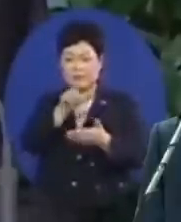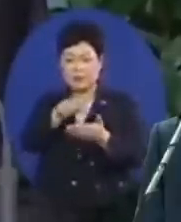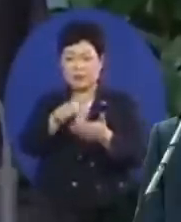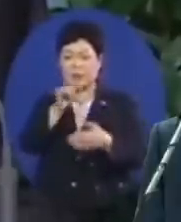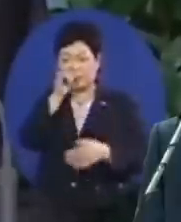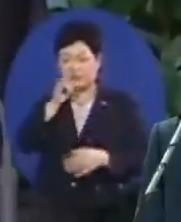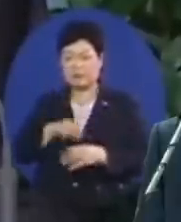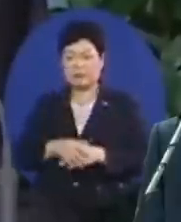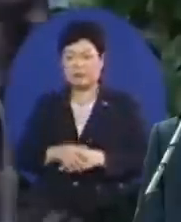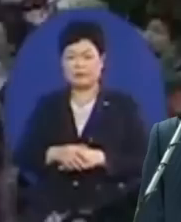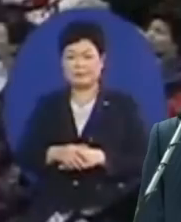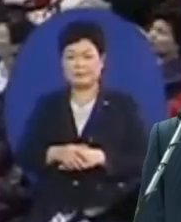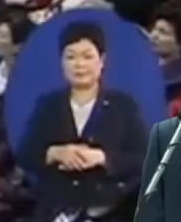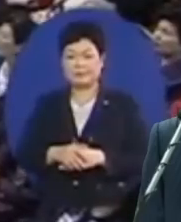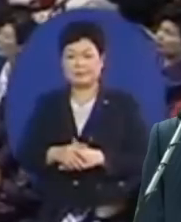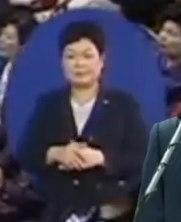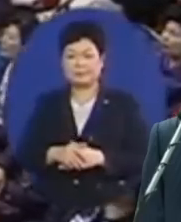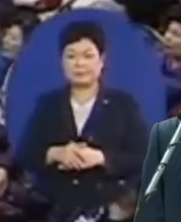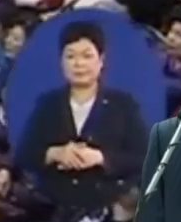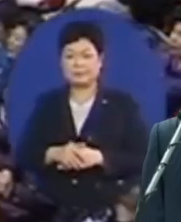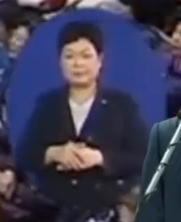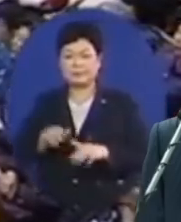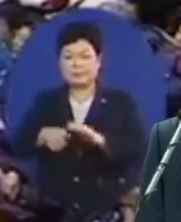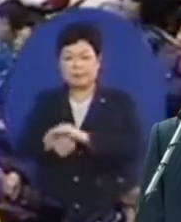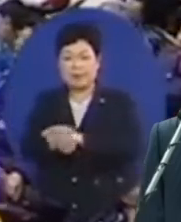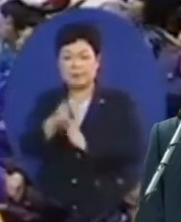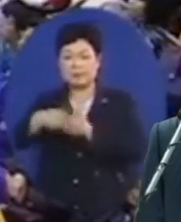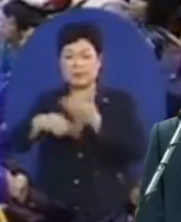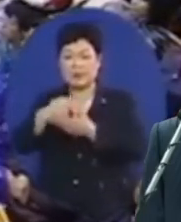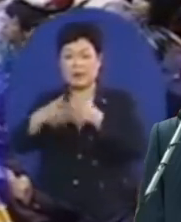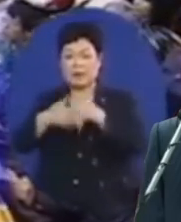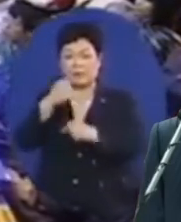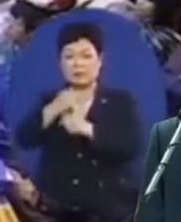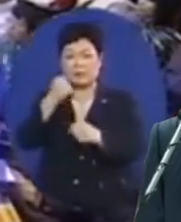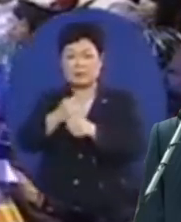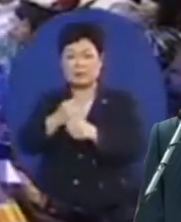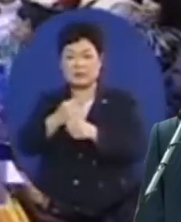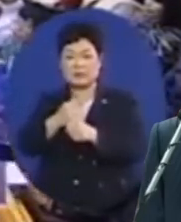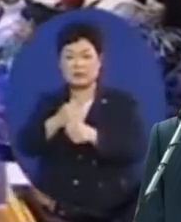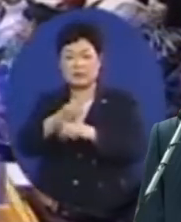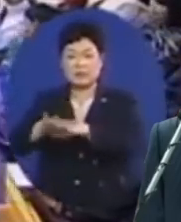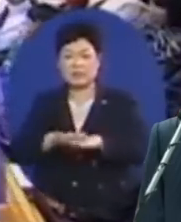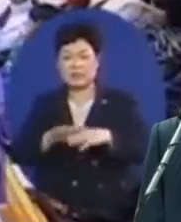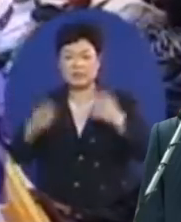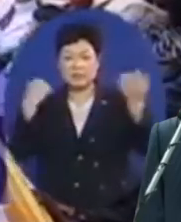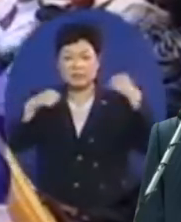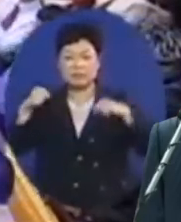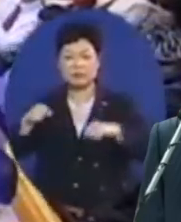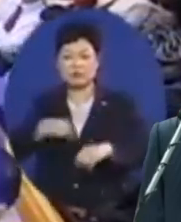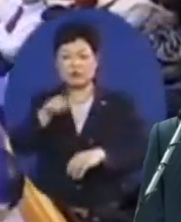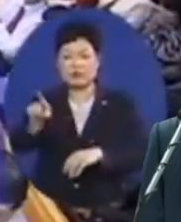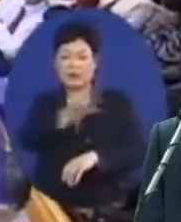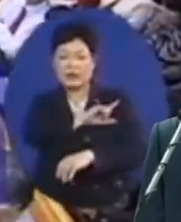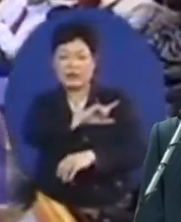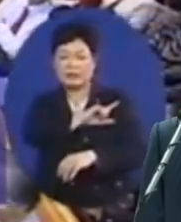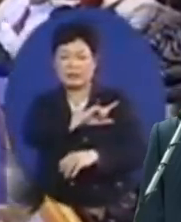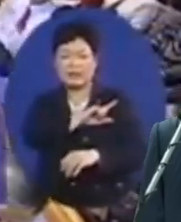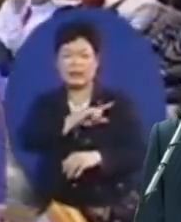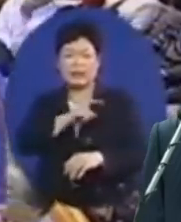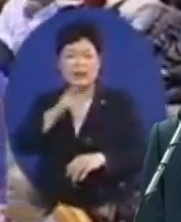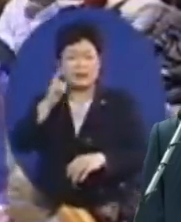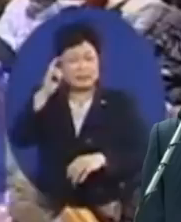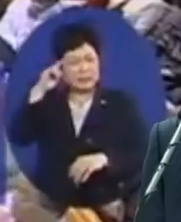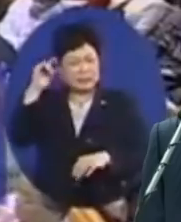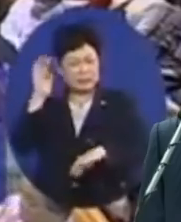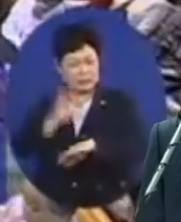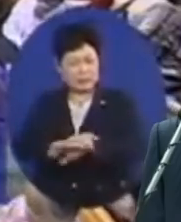기록하고 있는 것입니다. 뱀은 야훼 하나님이 지으신 들짐승 중에 가장 강교하니라. 뱀이 여자에게 물어